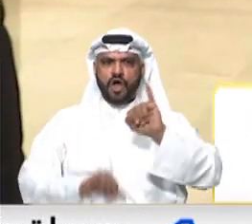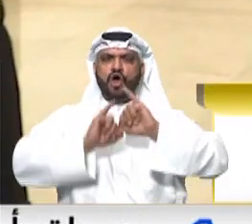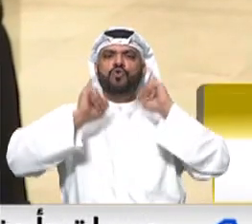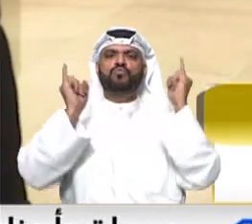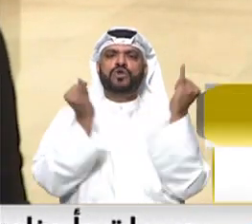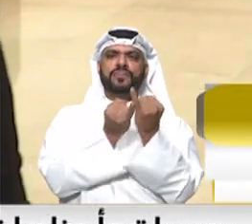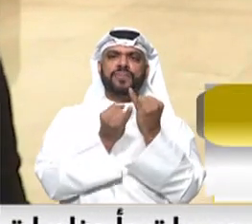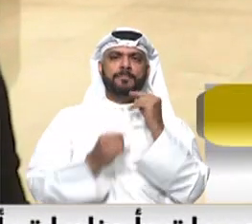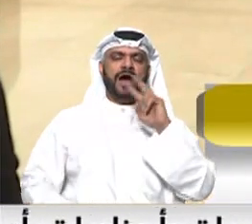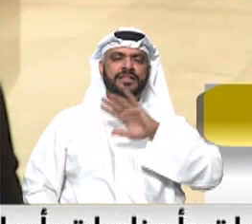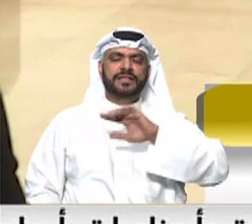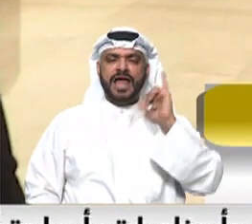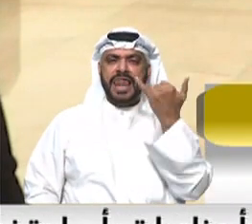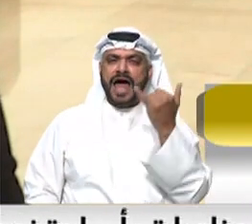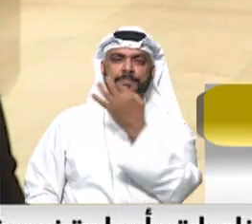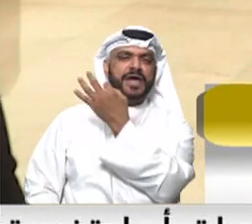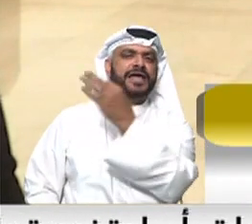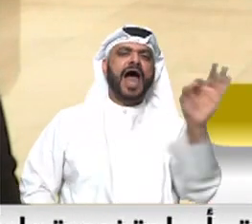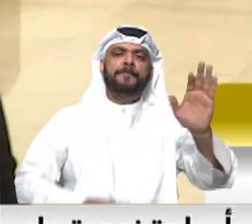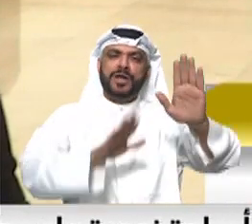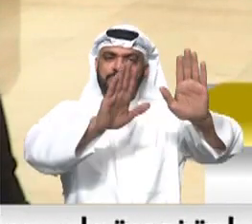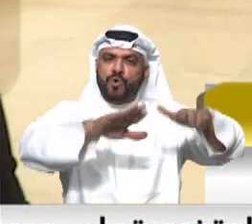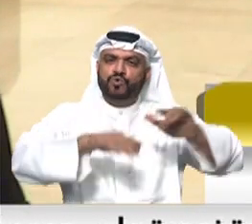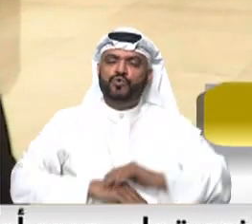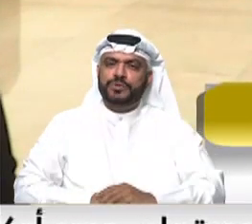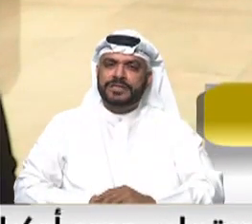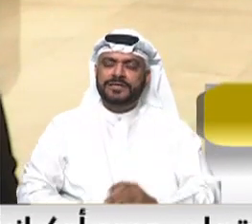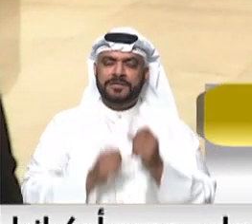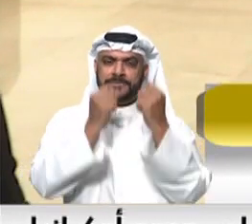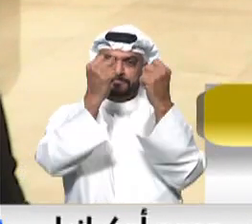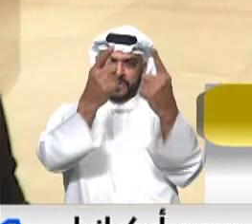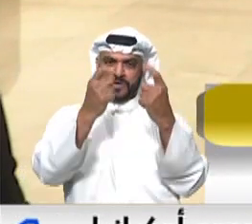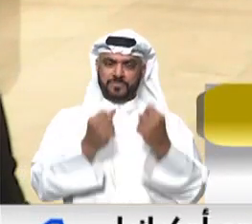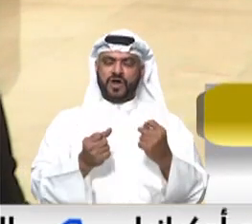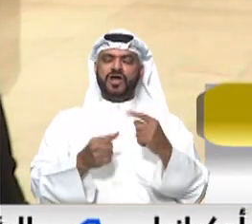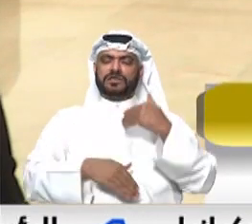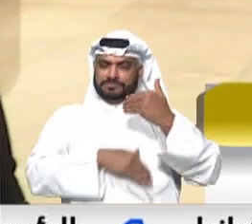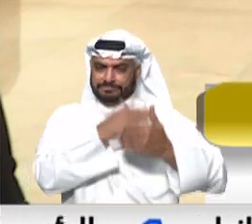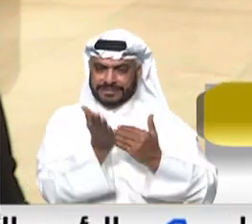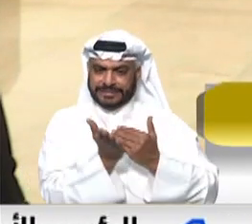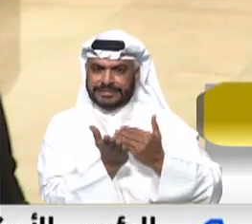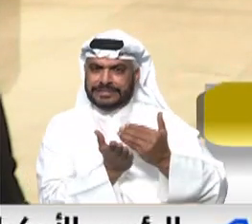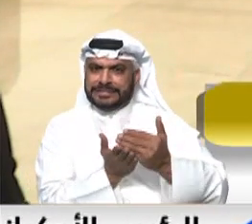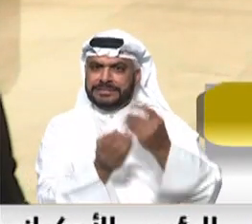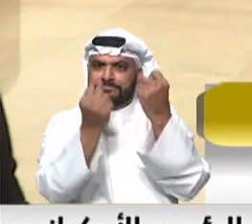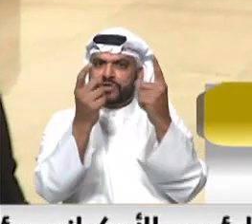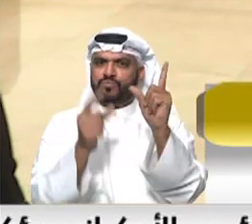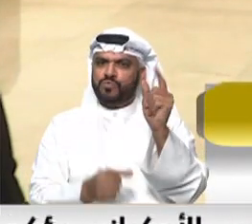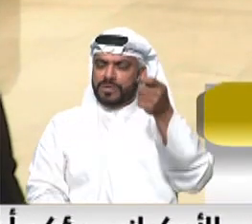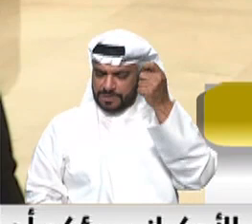متواجدة لتحقيق هذا التكامل، ونشوف في خطوات يعني جدية جدا أمانة،